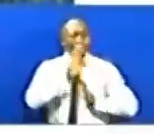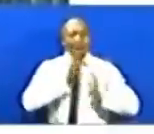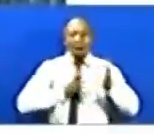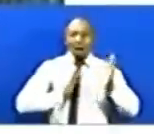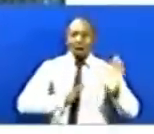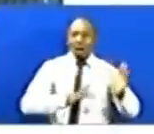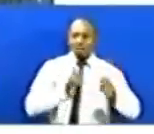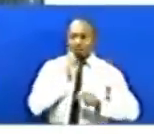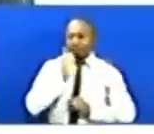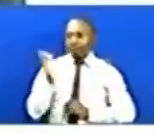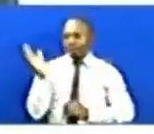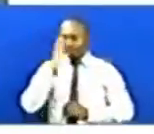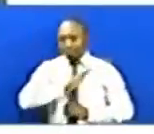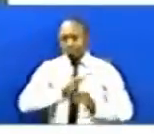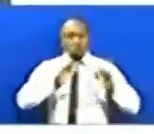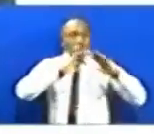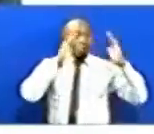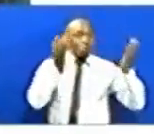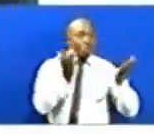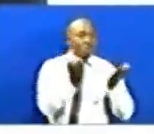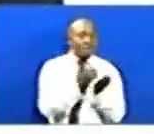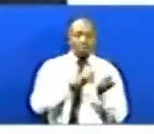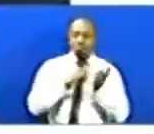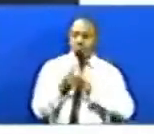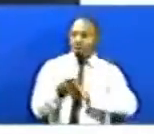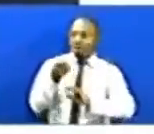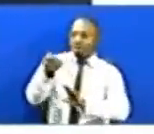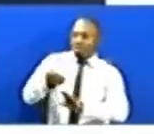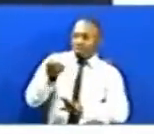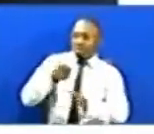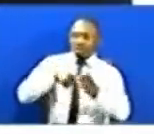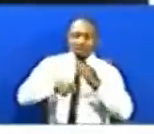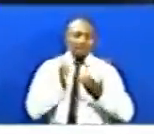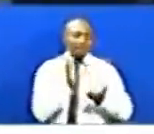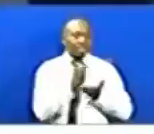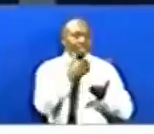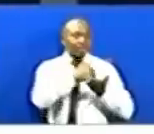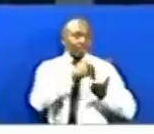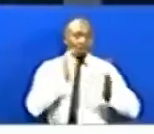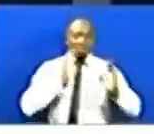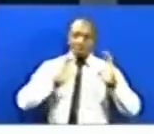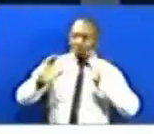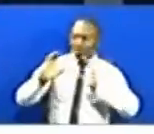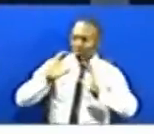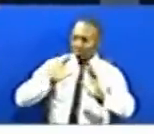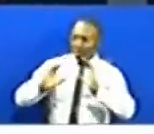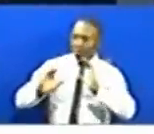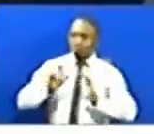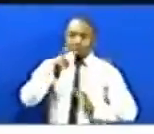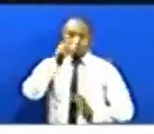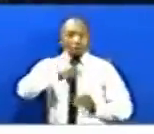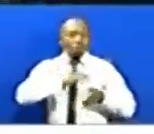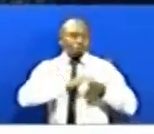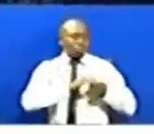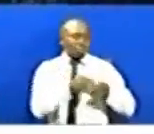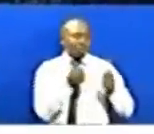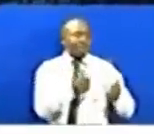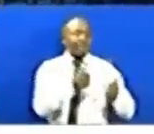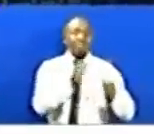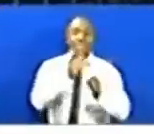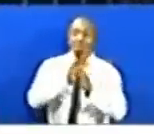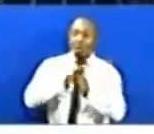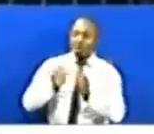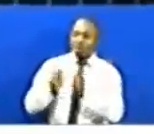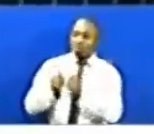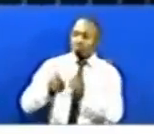kwa kasi kila uchao na kuifanya dunia kuwa kijiji katika sekta ya mawasiliano, lakini pia watumiaji wake watarajie mengi